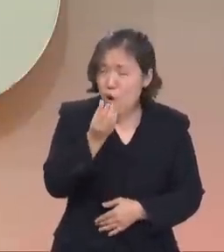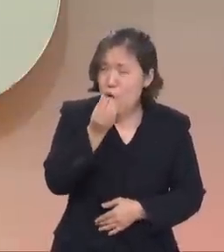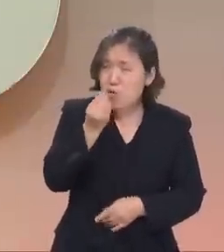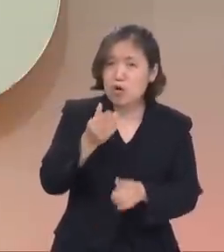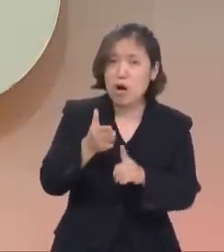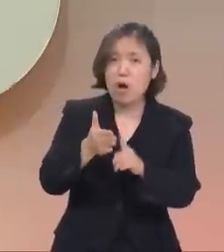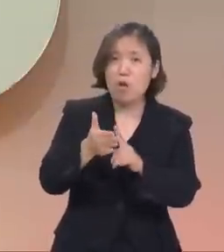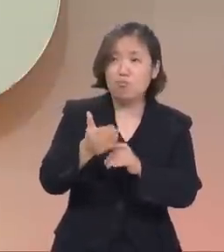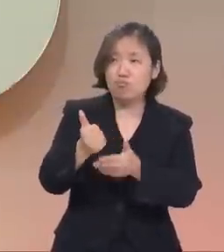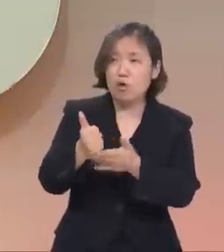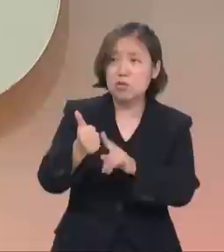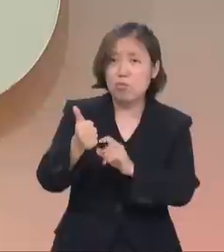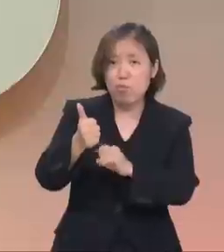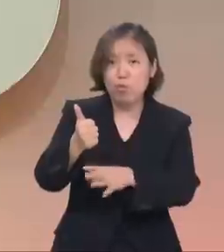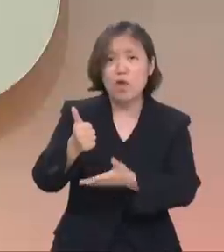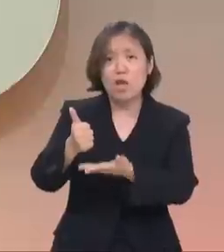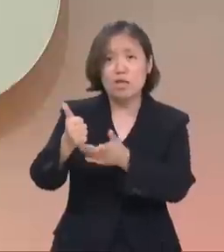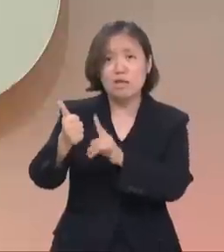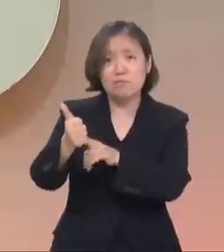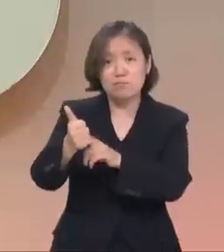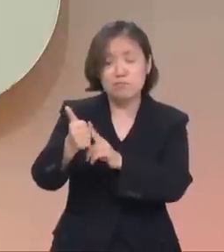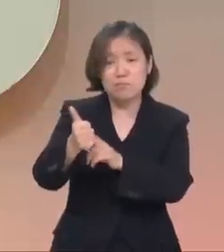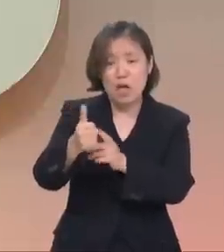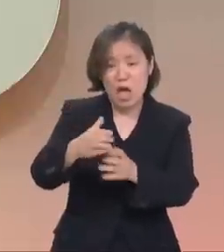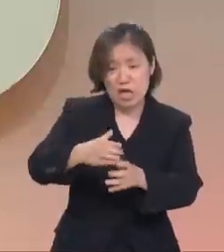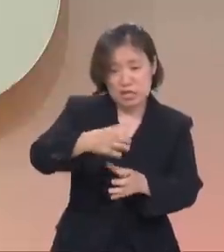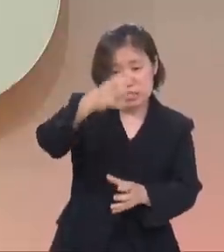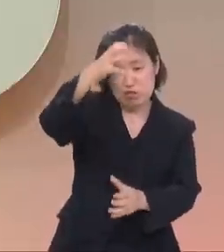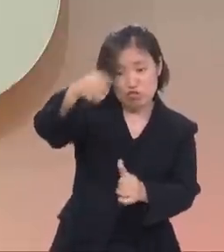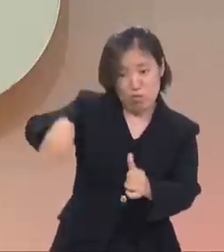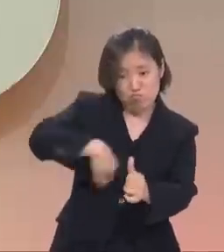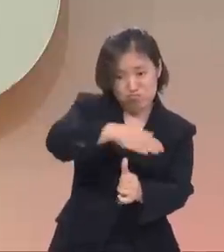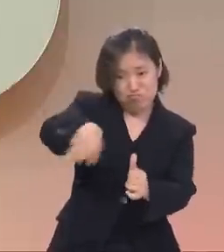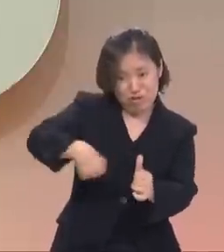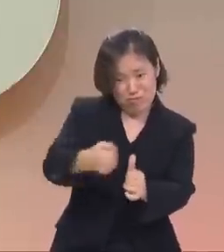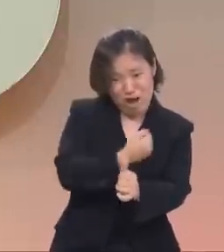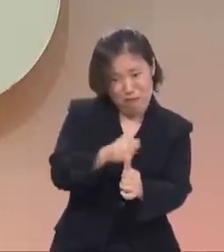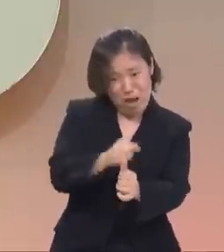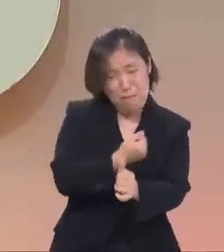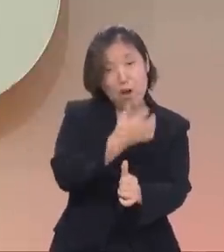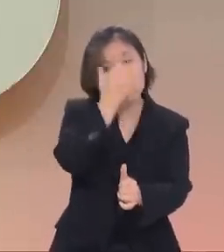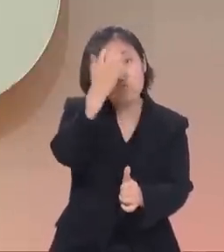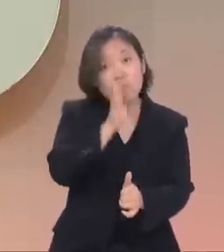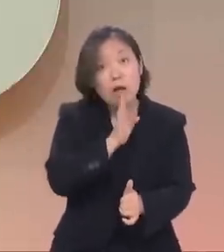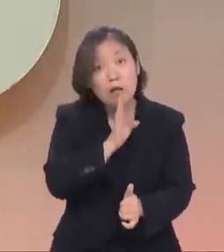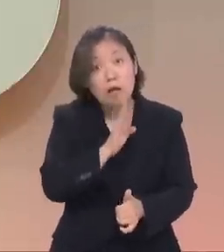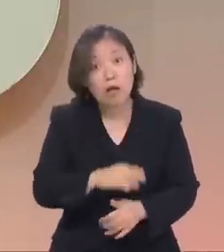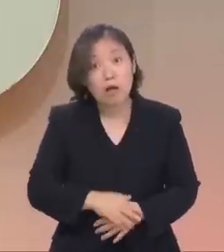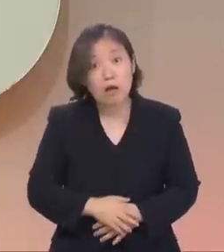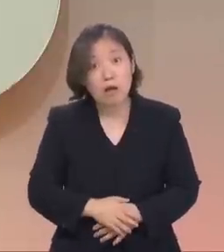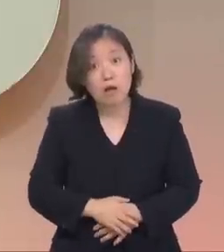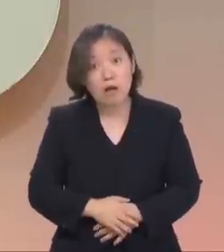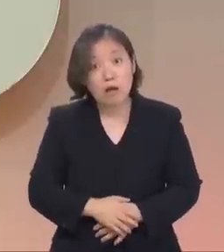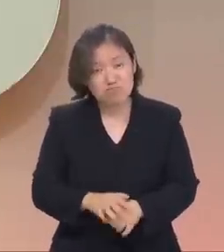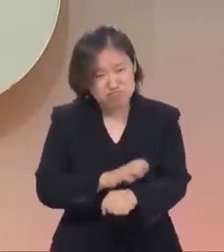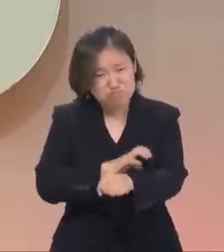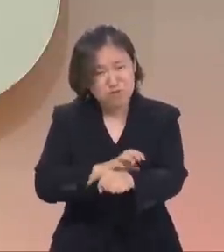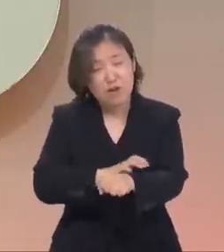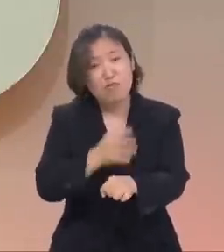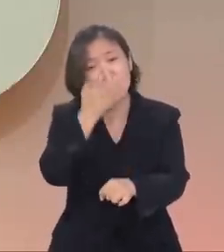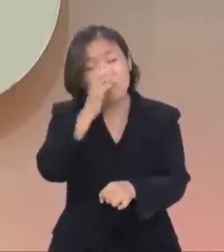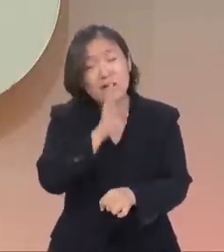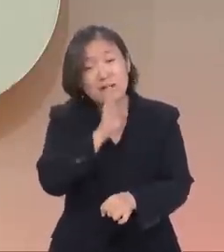불보살님이 기둥에 묶여서 고초를 당하고 있는 꿈을 꿨는데 그날 다리 뻗고 잠이 오겠어요